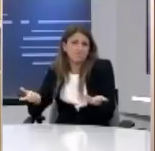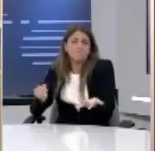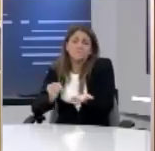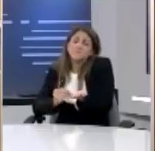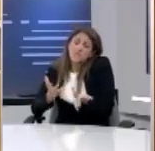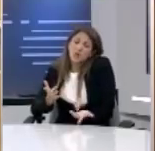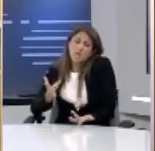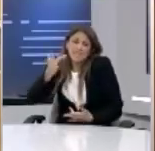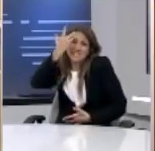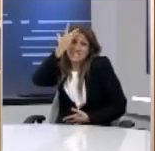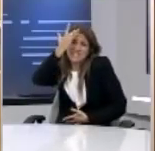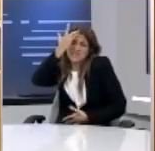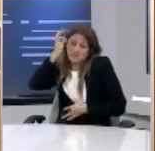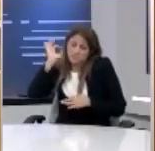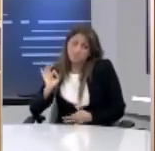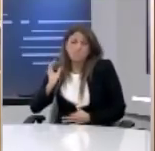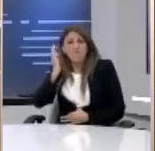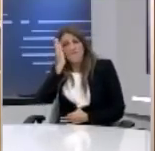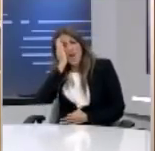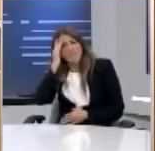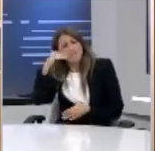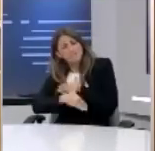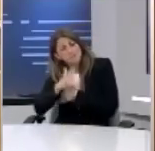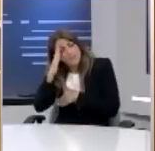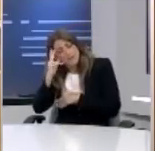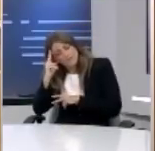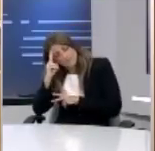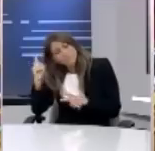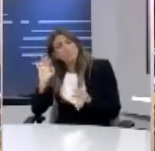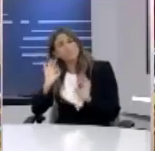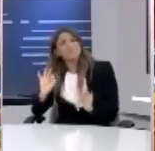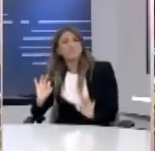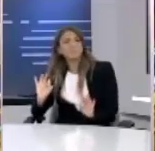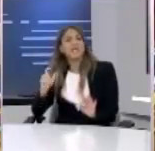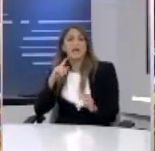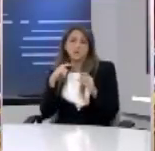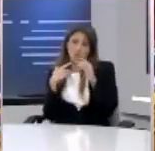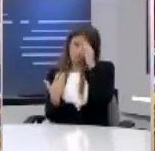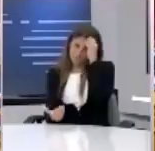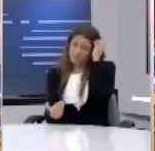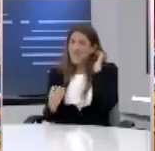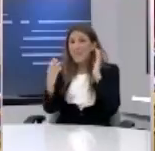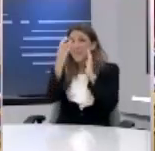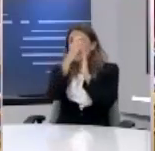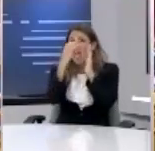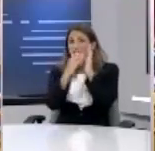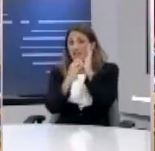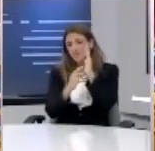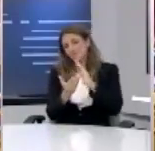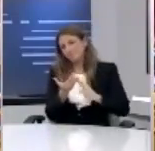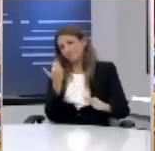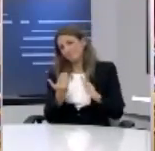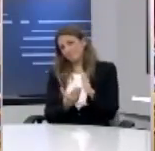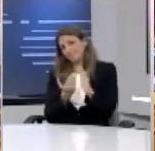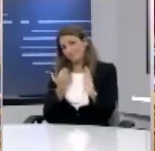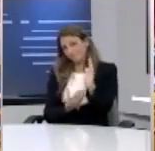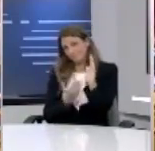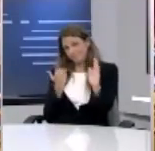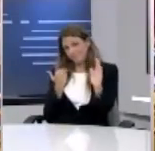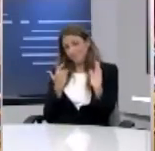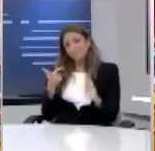λοιπόν να αποσύρετε αυτές τις διατάξεις. Είμαστε μάρτυρες παιδιών που